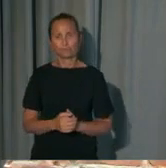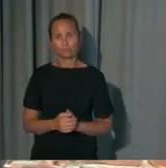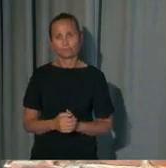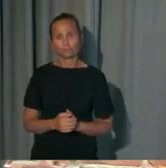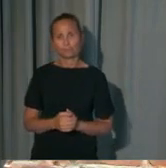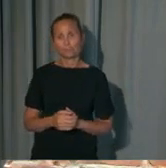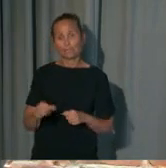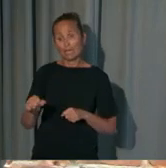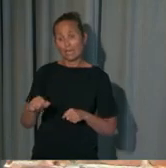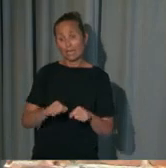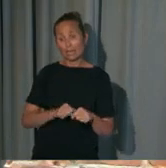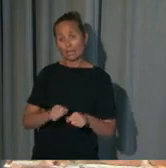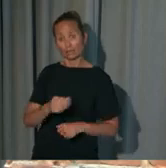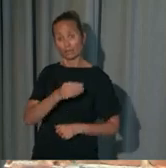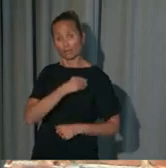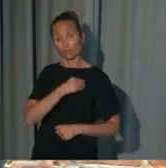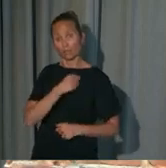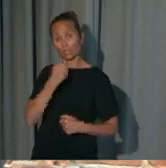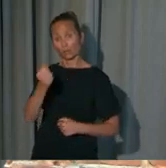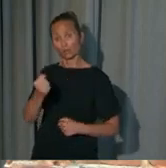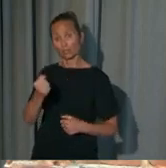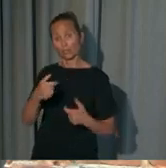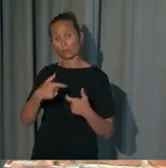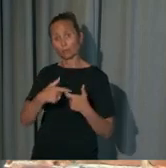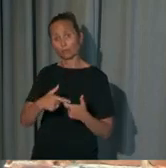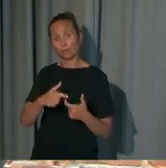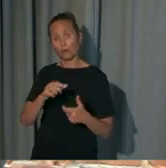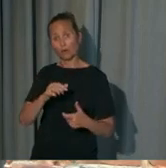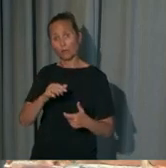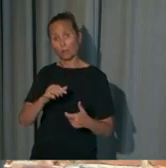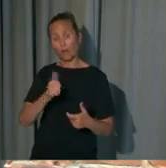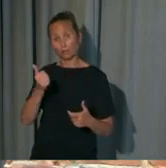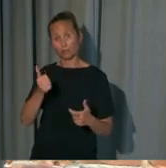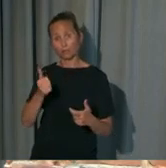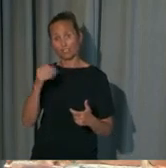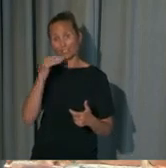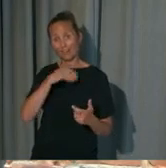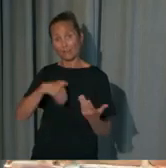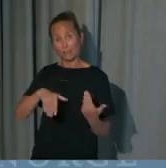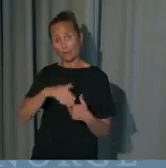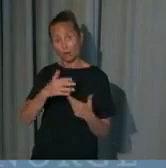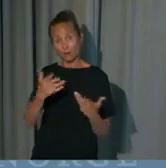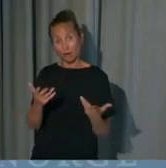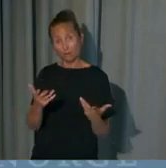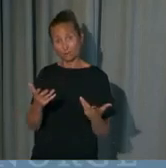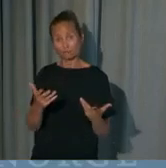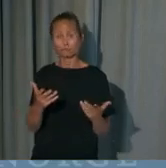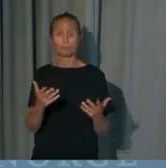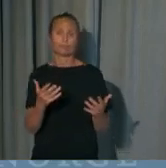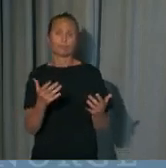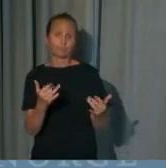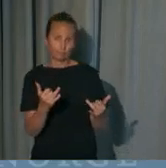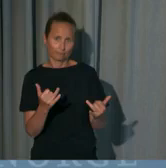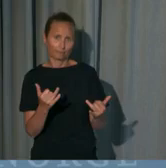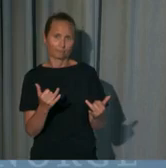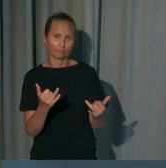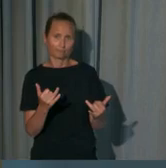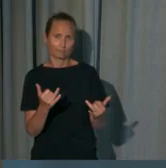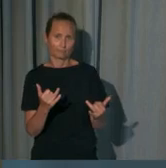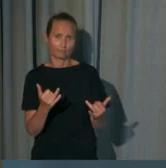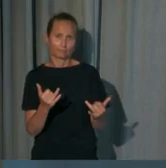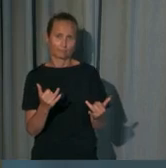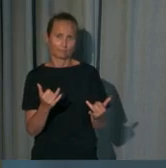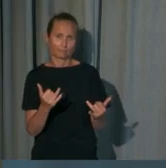Var regjeringen varslet om trusler mot Pride og det skjeve miljøet før dette skjedde? Vi har jo, ja, justisminister, vær så god.